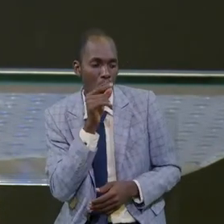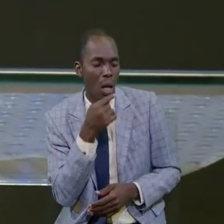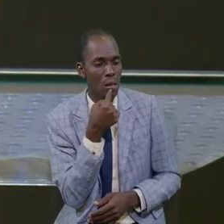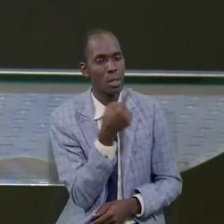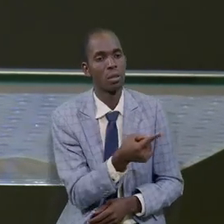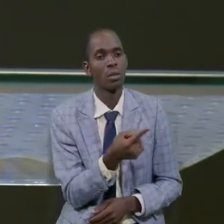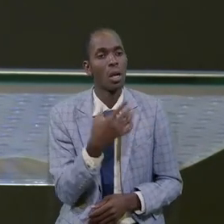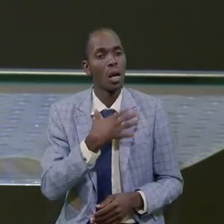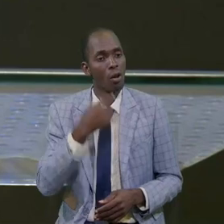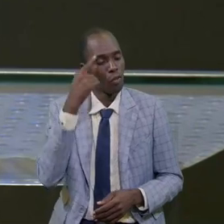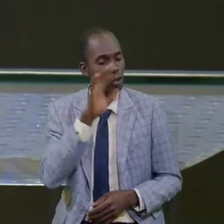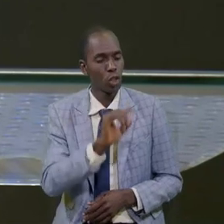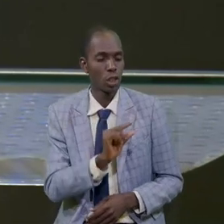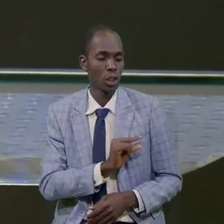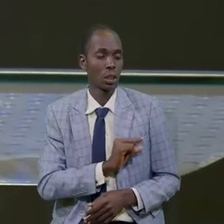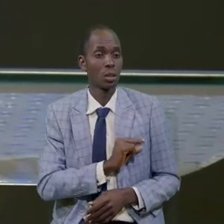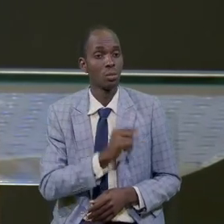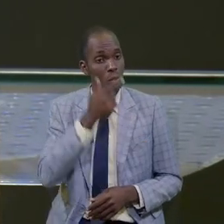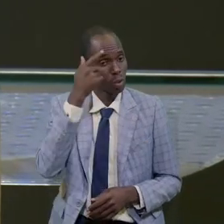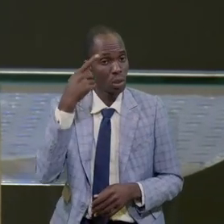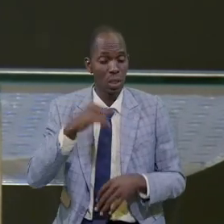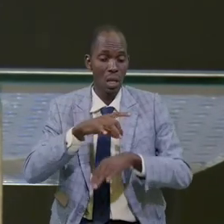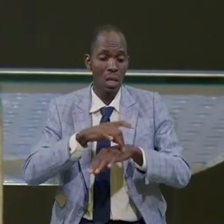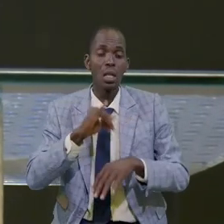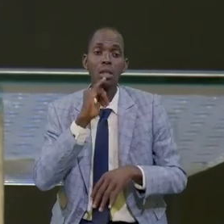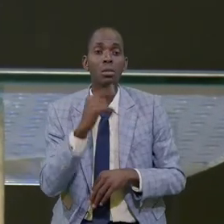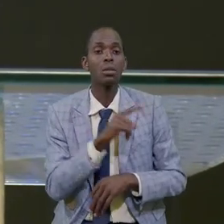donné l'avertissement et à cause de la conscience.